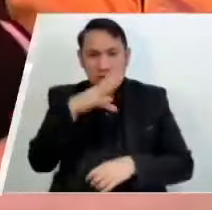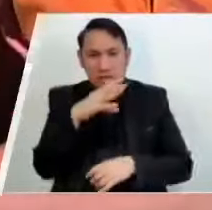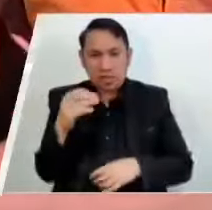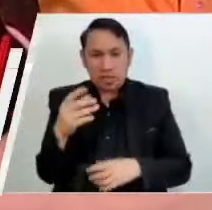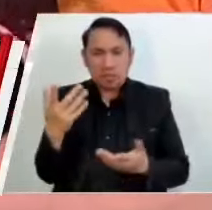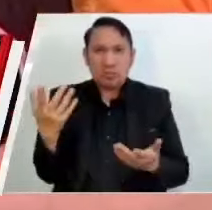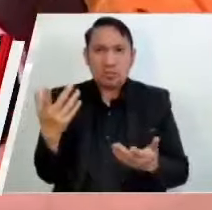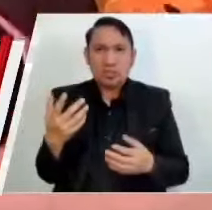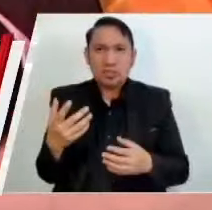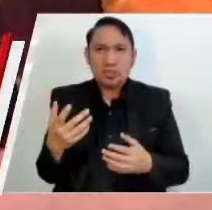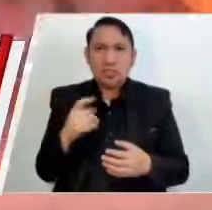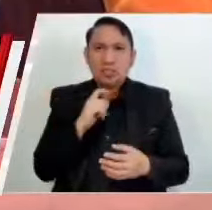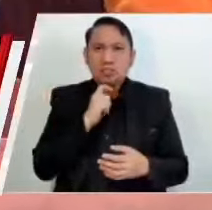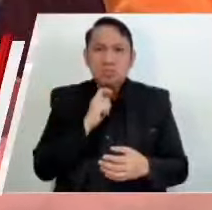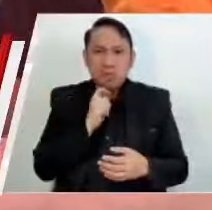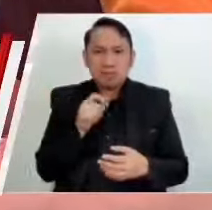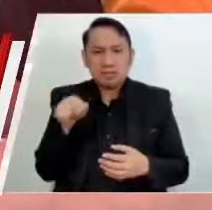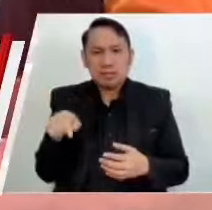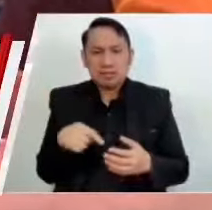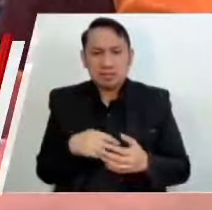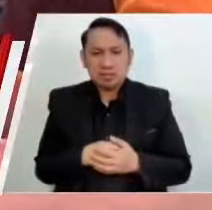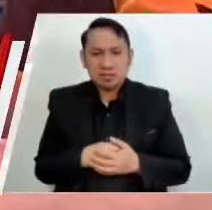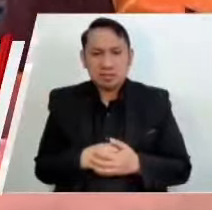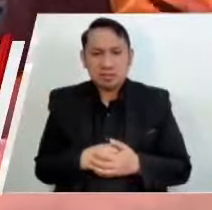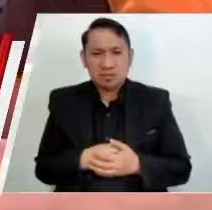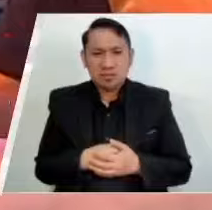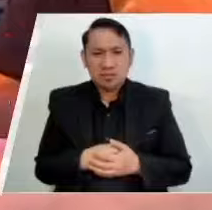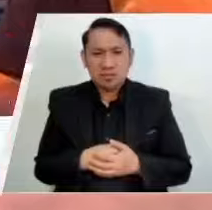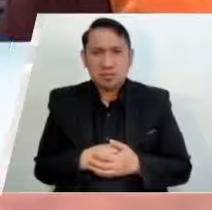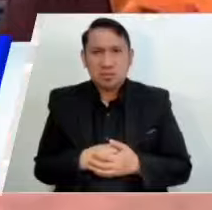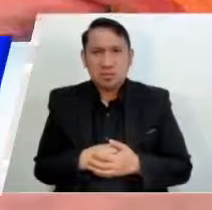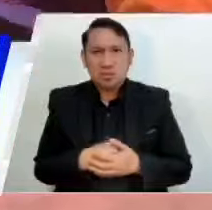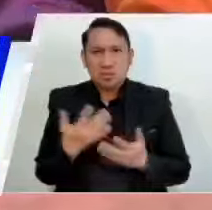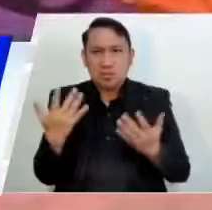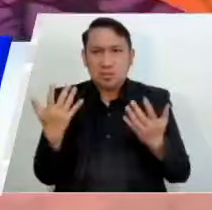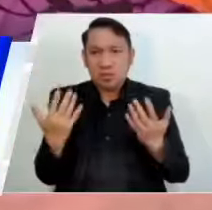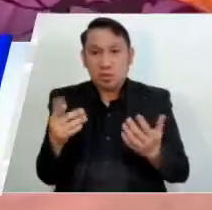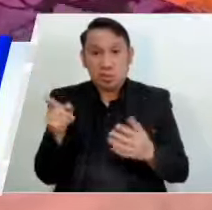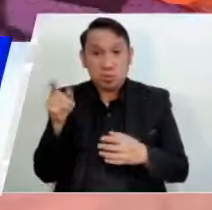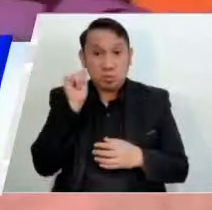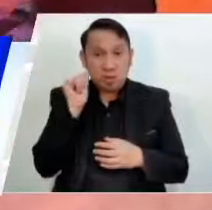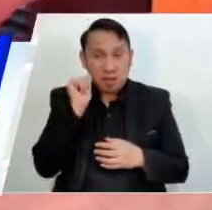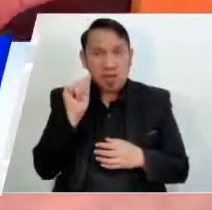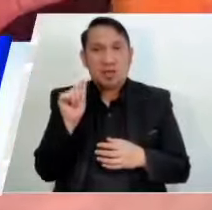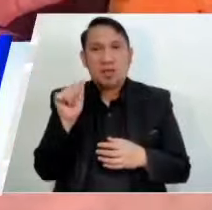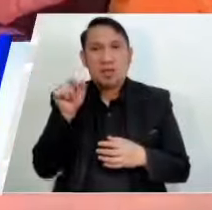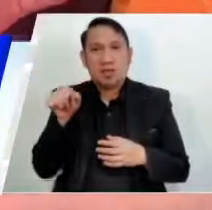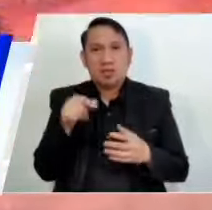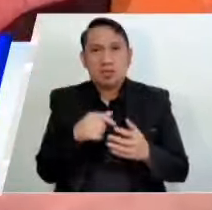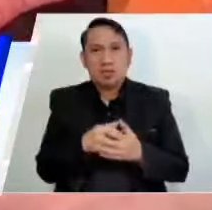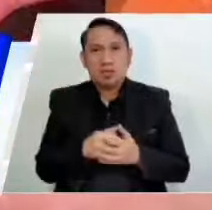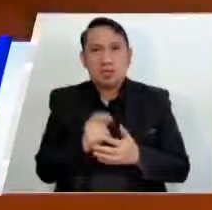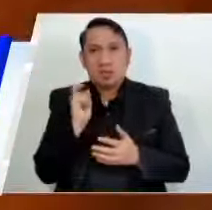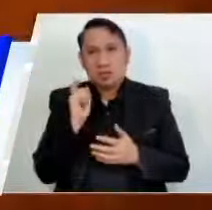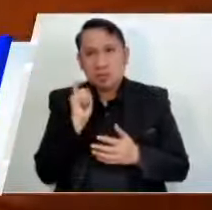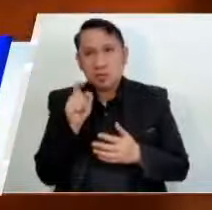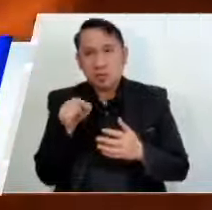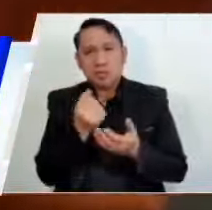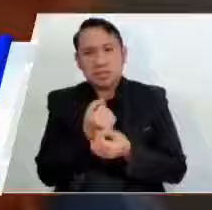gutter. Muntik na umadaganan ng gutter. Tapos ngayong babae, nadaganan, buti nahugot. Na itayo